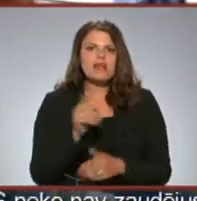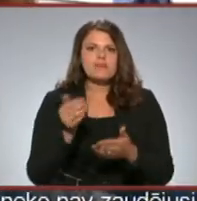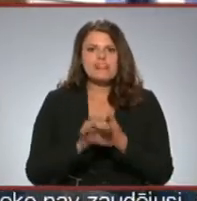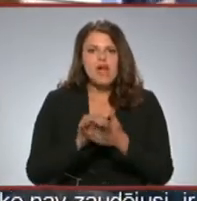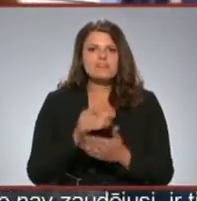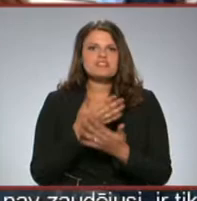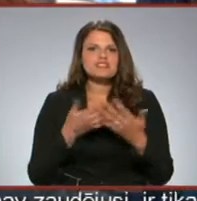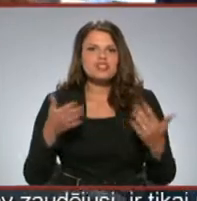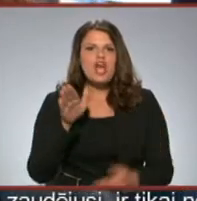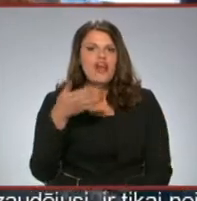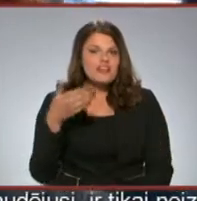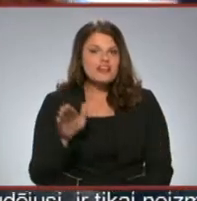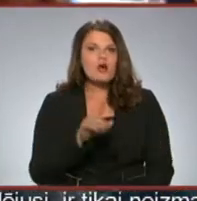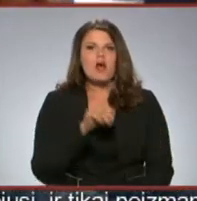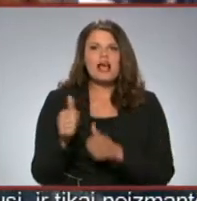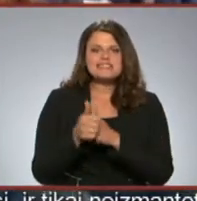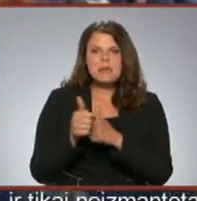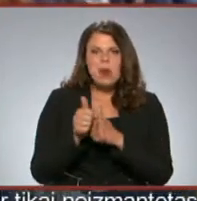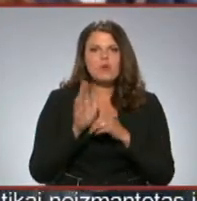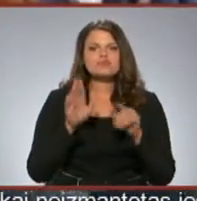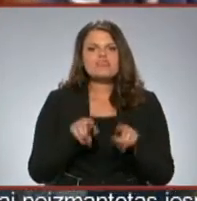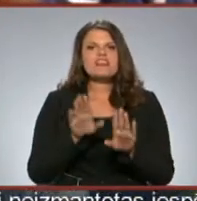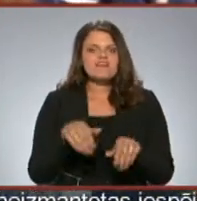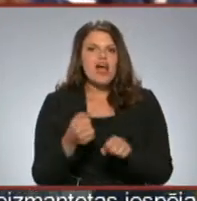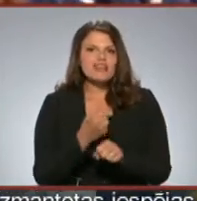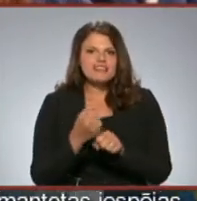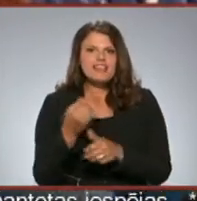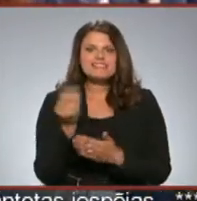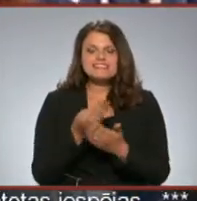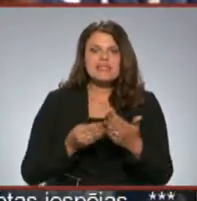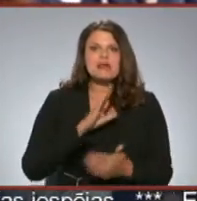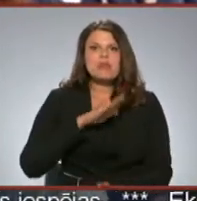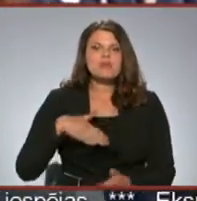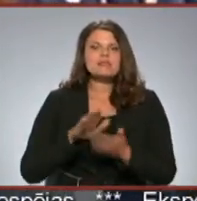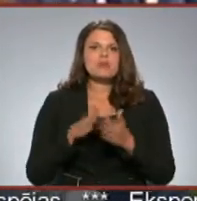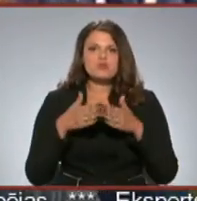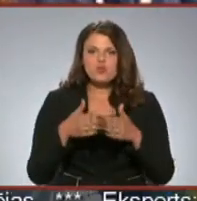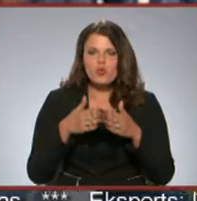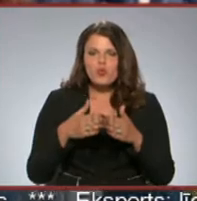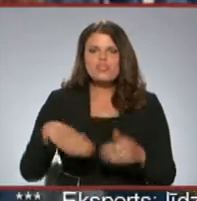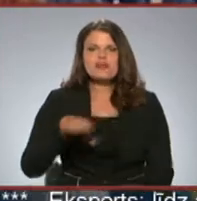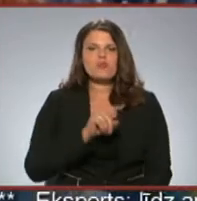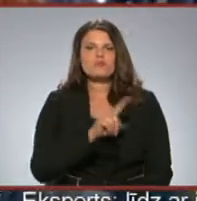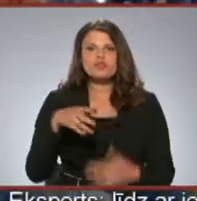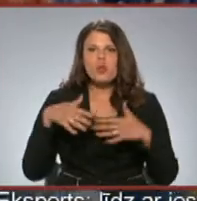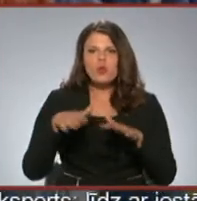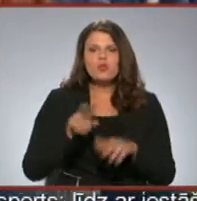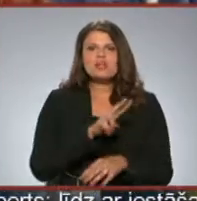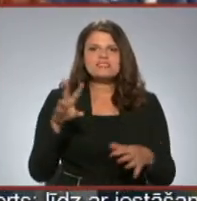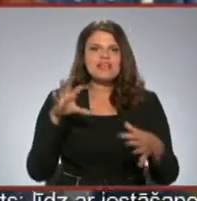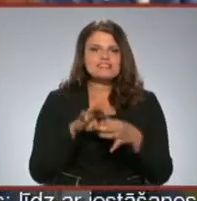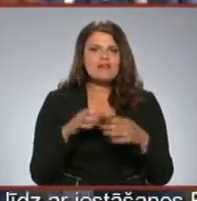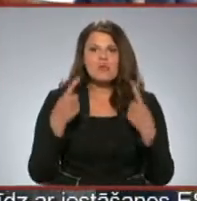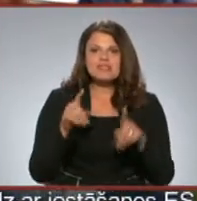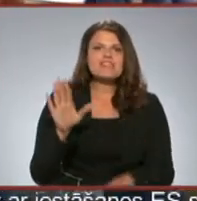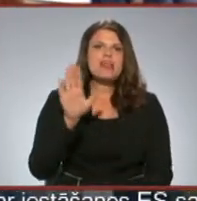mums ir dažādi karogas, ir arī blakus, kuras viņi arī var taisīt, vai nezīmē pēc tam uz kuģīšiem arī tas, ka mums ir jūras, kas ir savienotas ar